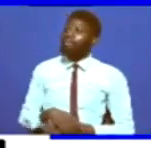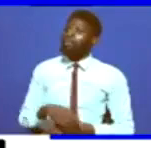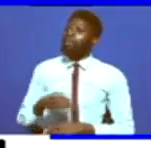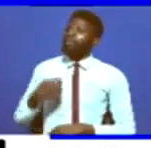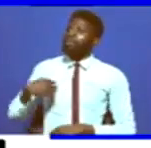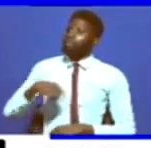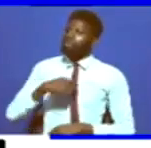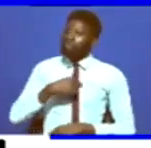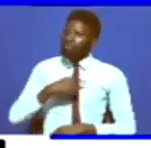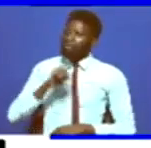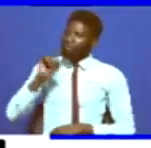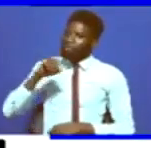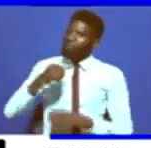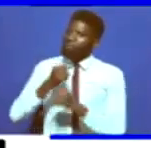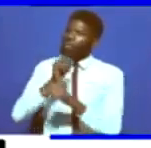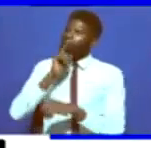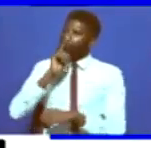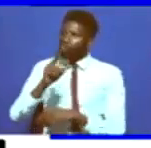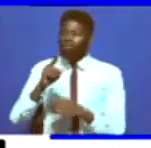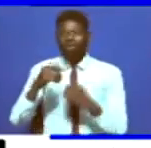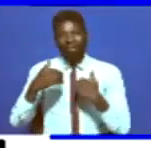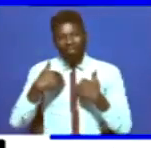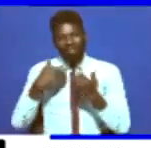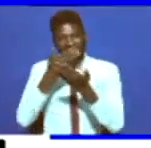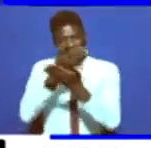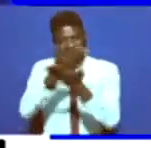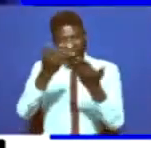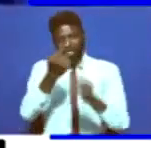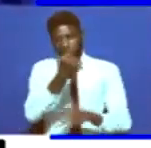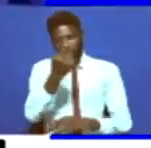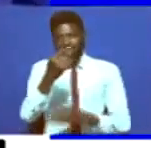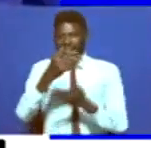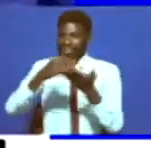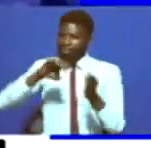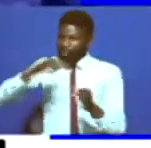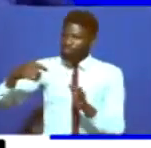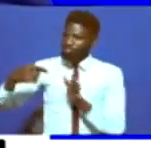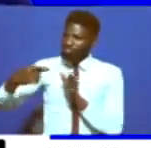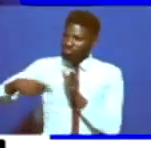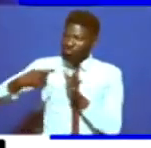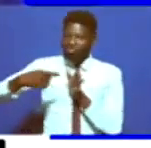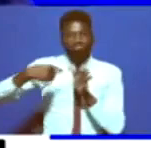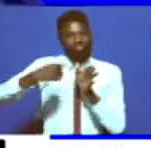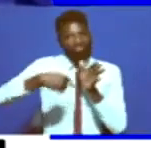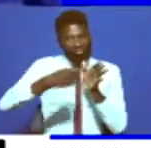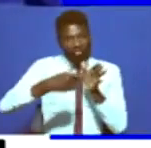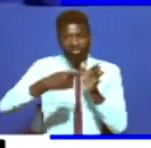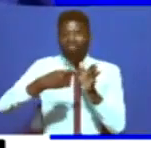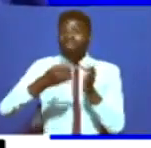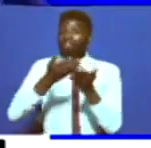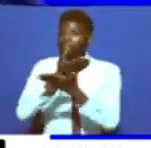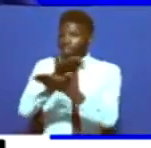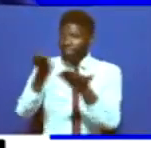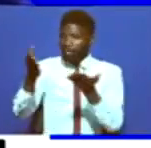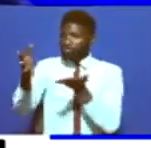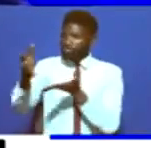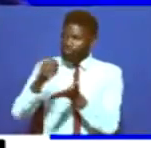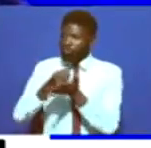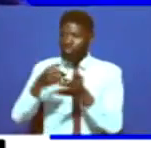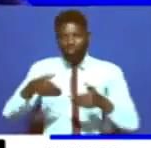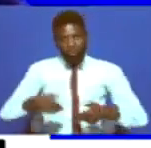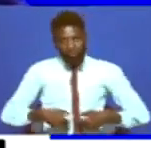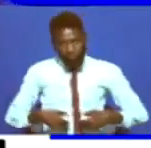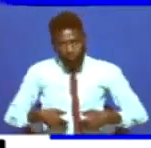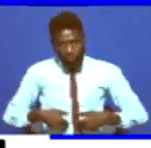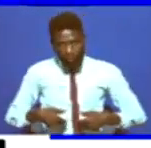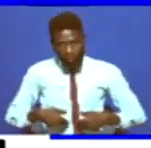every sub-county. Those industries will employ the young men and girls, young men and